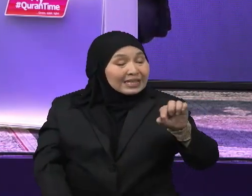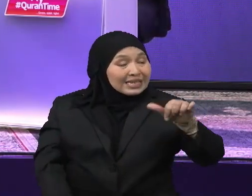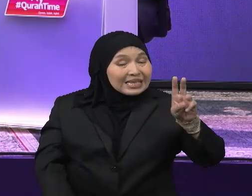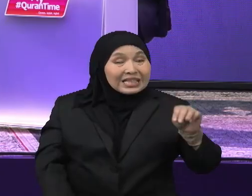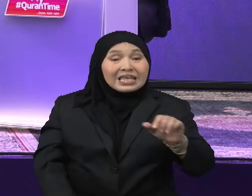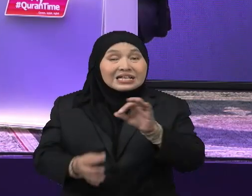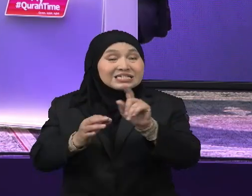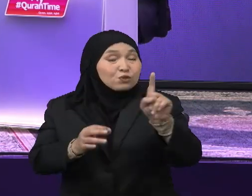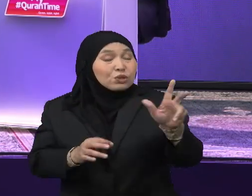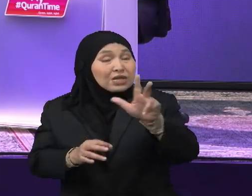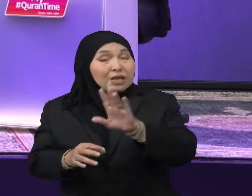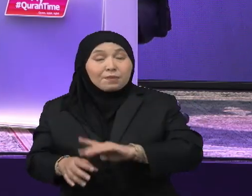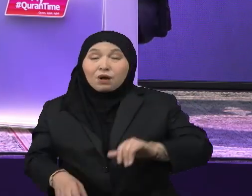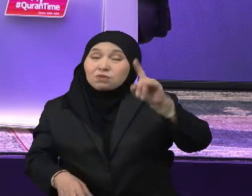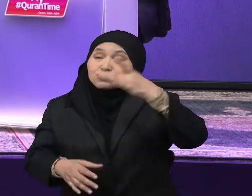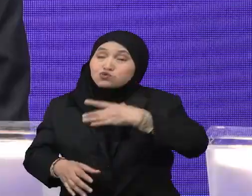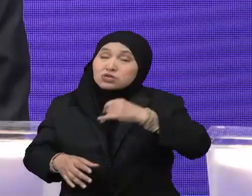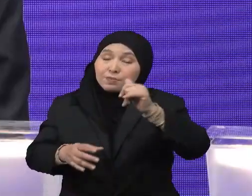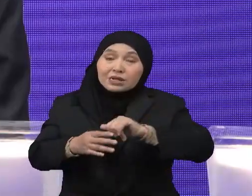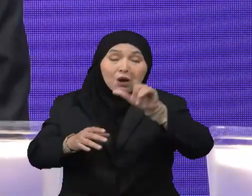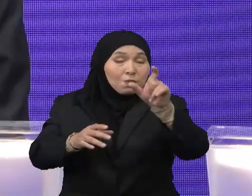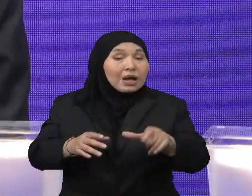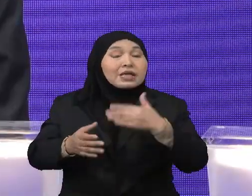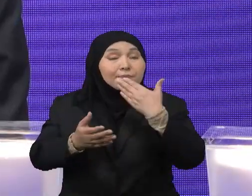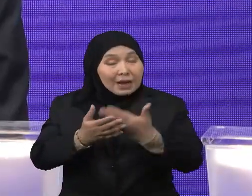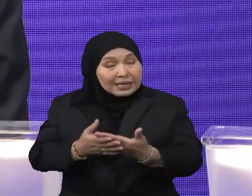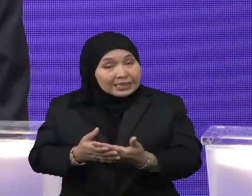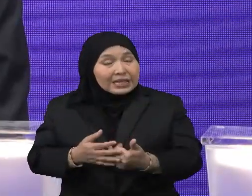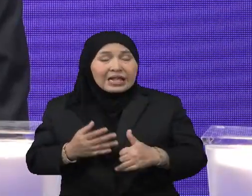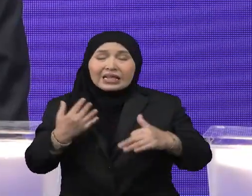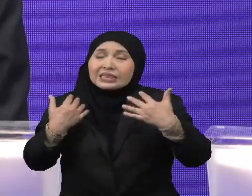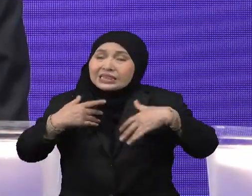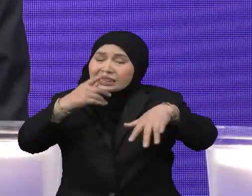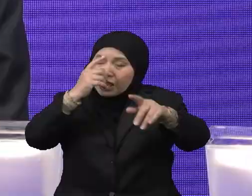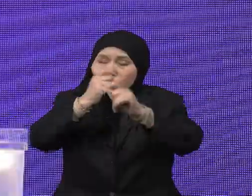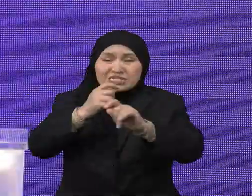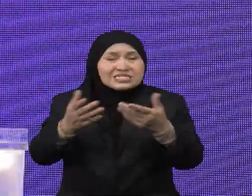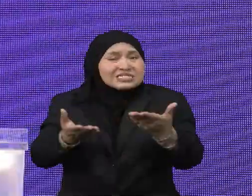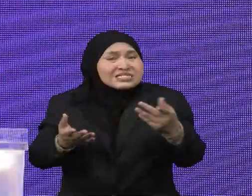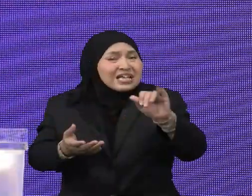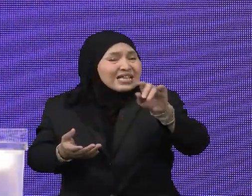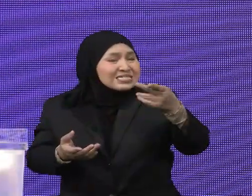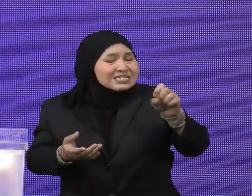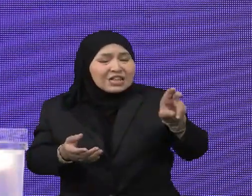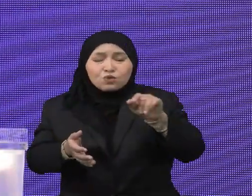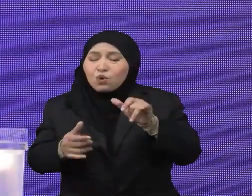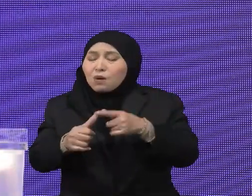134 itu Allah suka kepada Muhsinin Taqwa dan ihsan di sini Ihsan dulu baru takwa